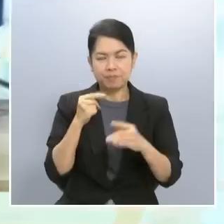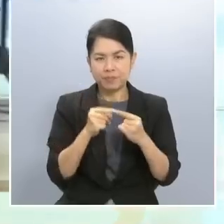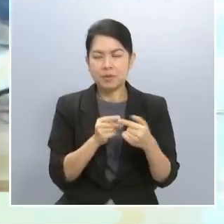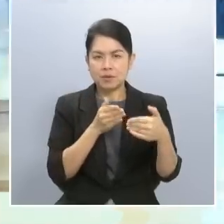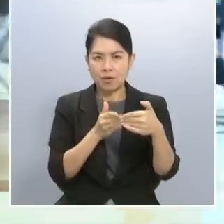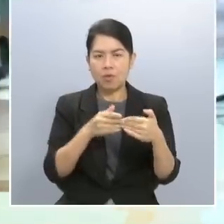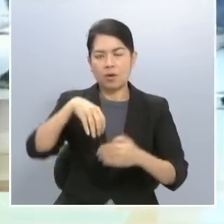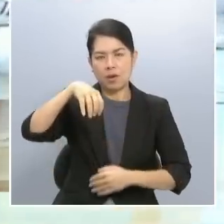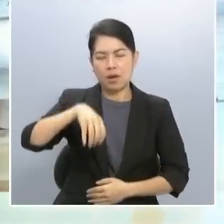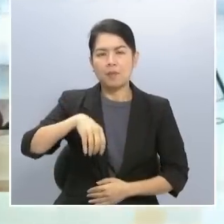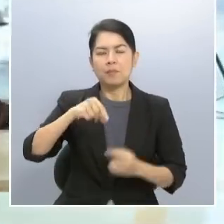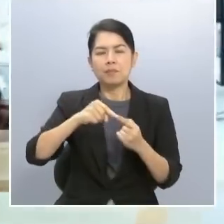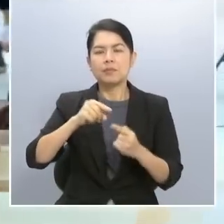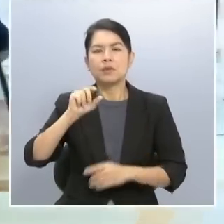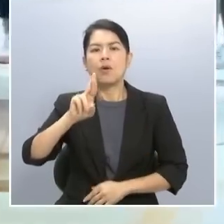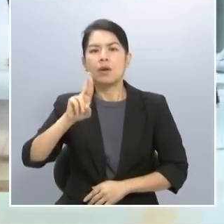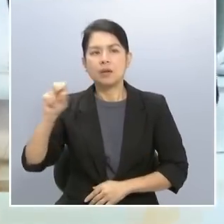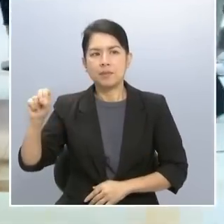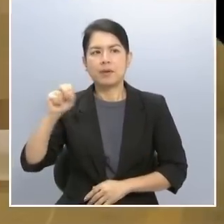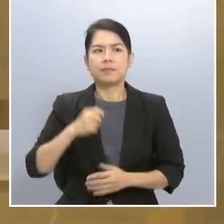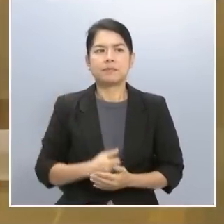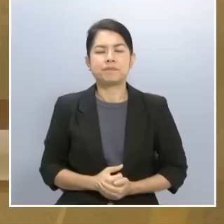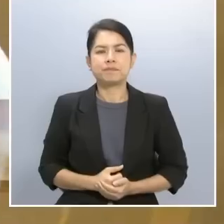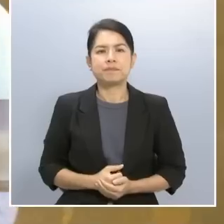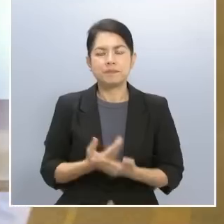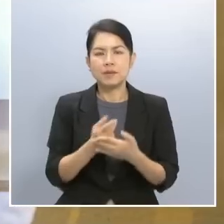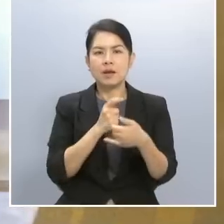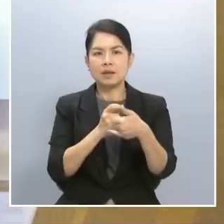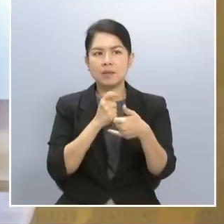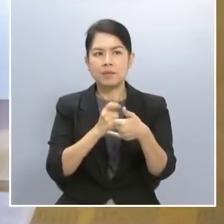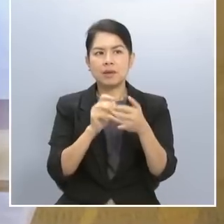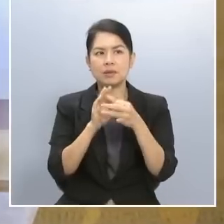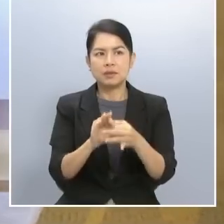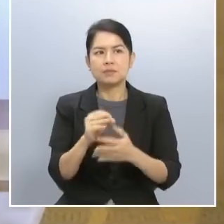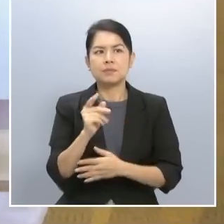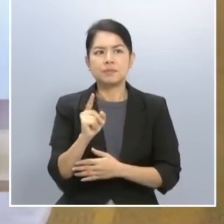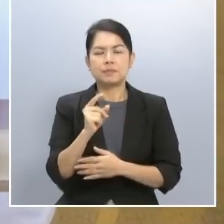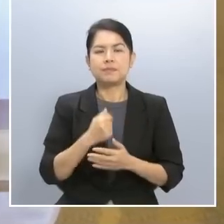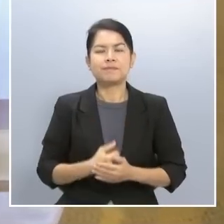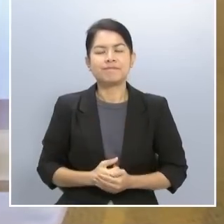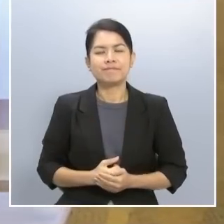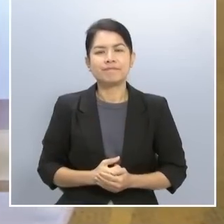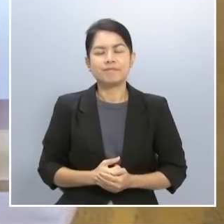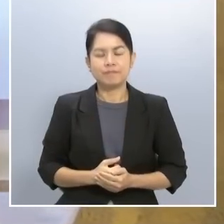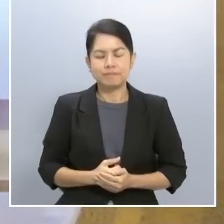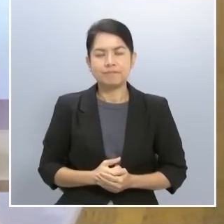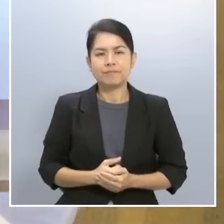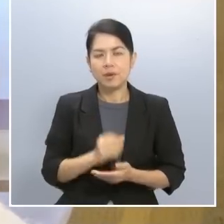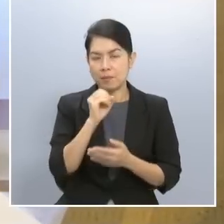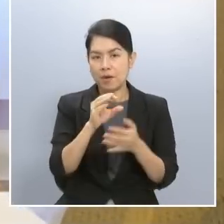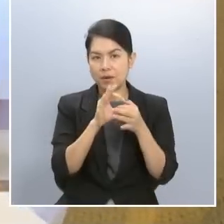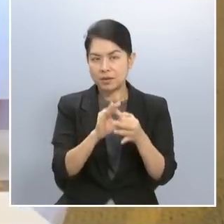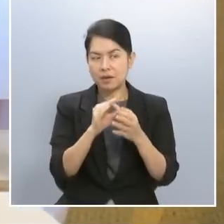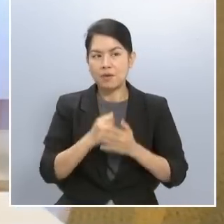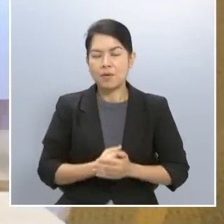รับหนังสือรับรองการรายงานตัวให้สัมภาษณ์ในประเด็นกรณีที่มีการพูดถึงสูตรมี